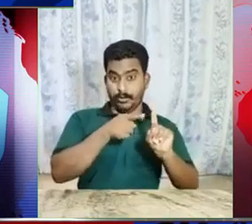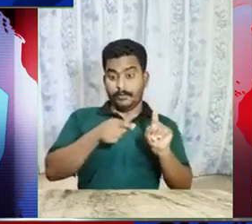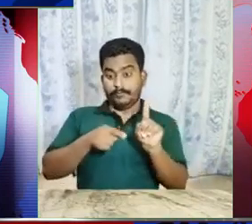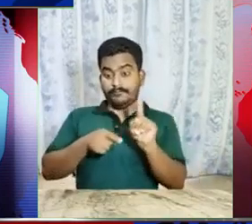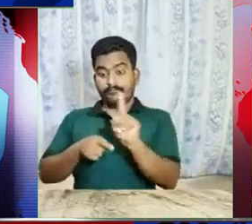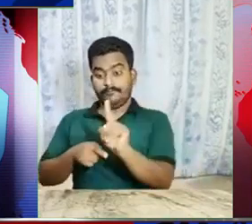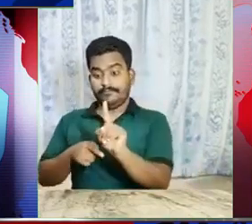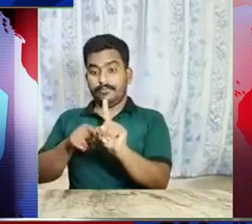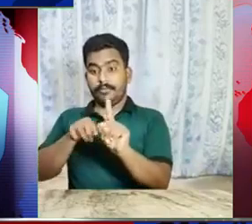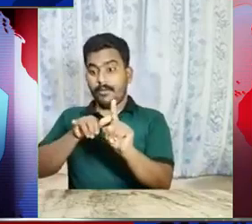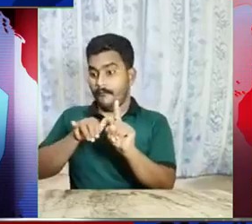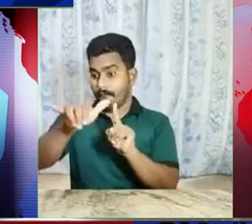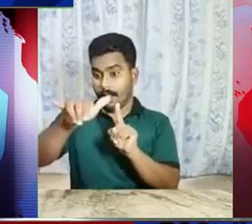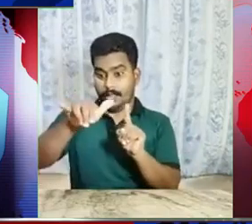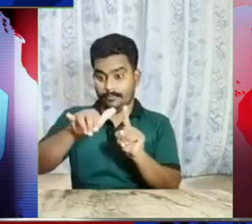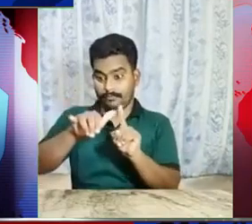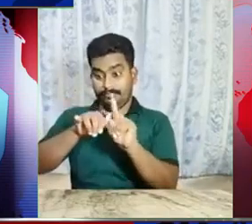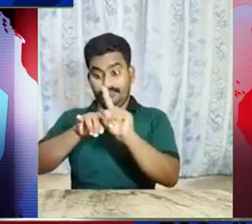വിമാനങ്ങൾ വന്നാൽ